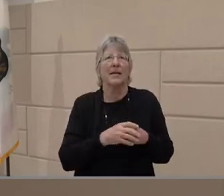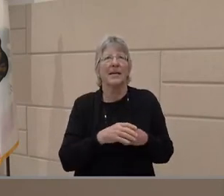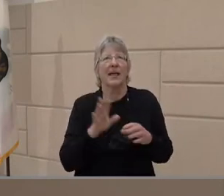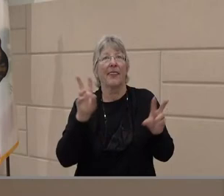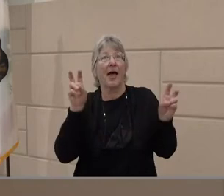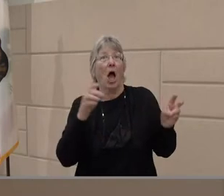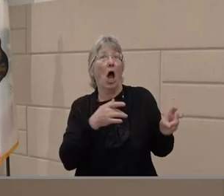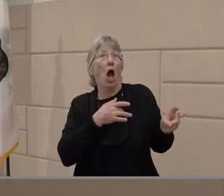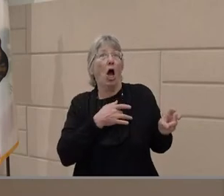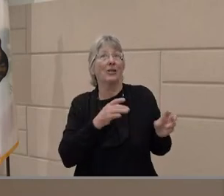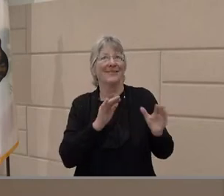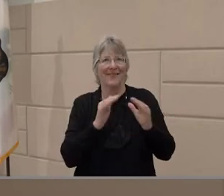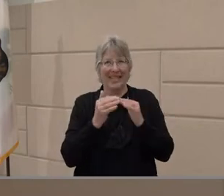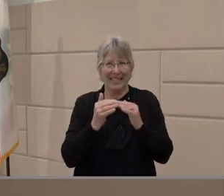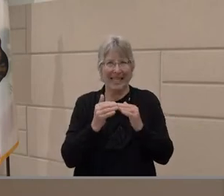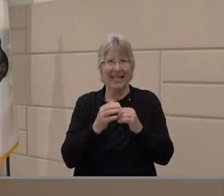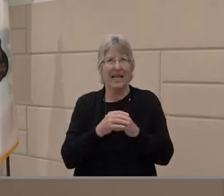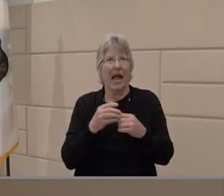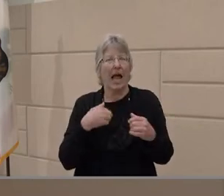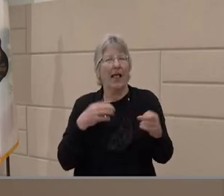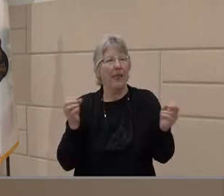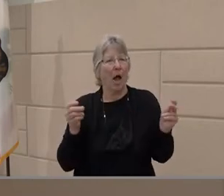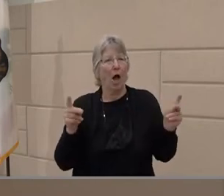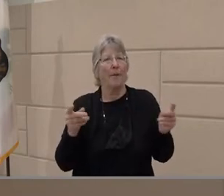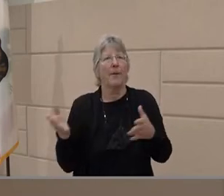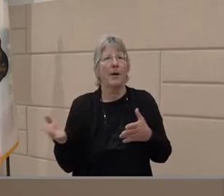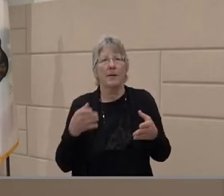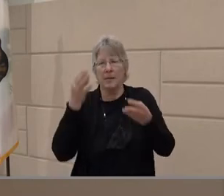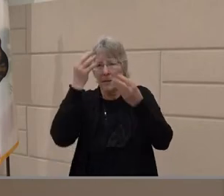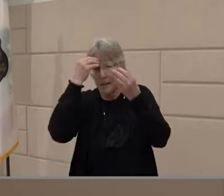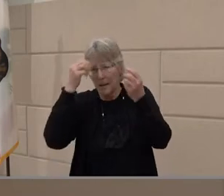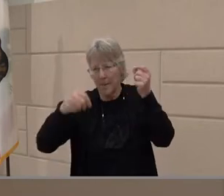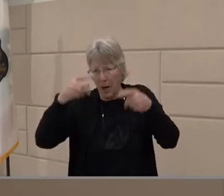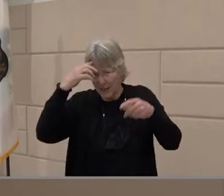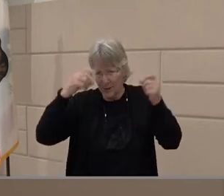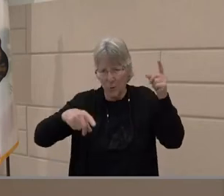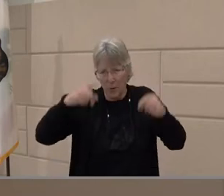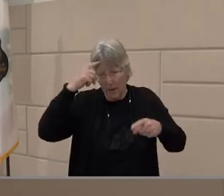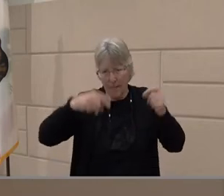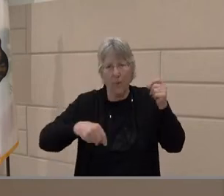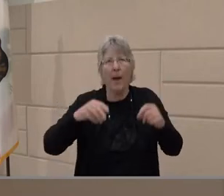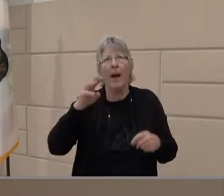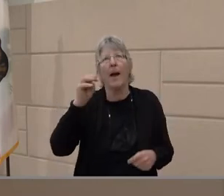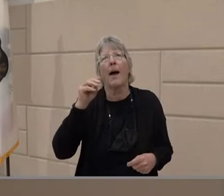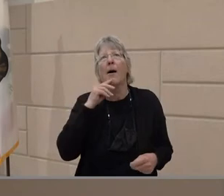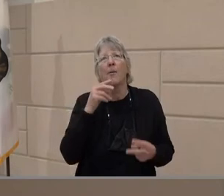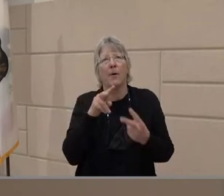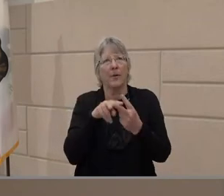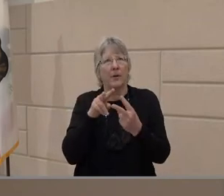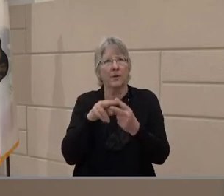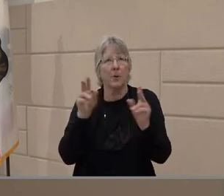ង្កើតនៅតាមសាលារៀនឆាវេសស្ថិតនៅតំបន់ដោនថោននឹង